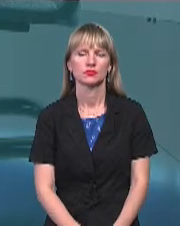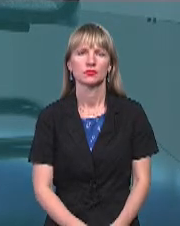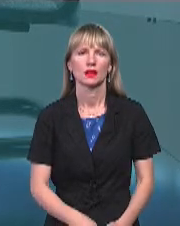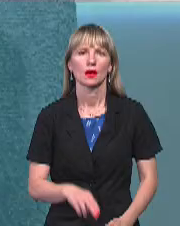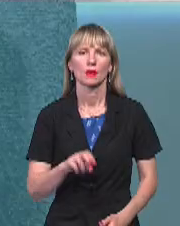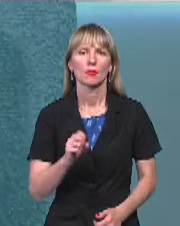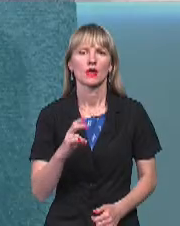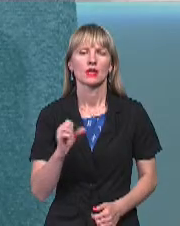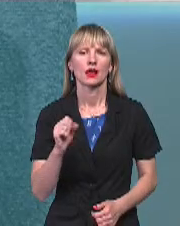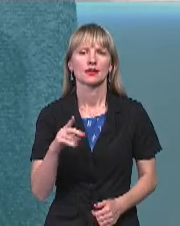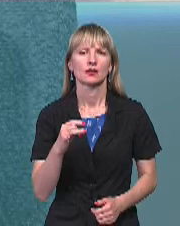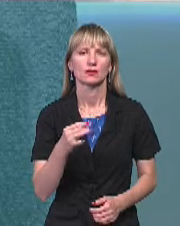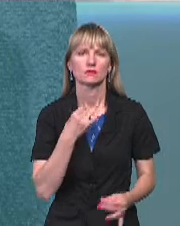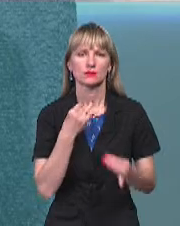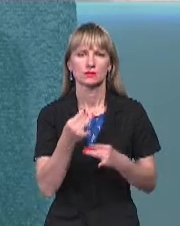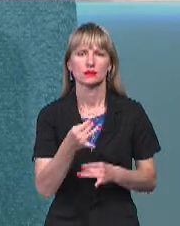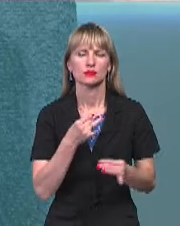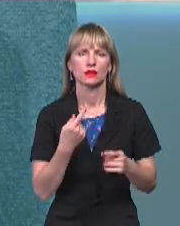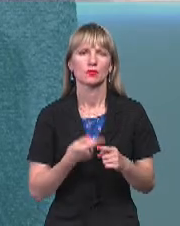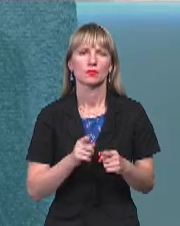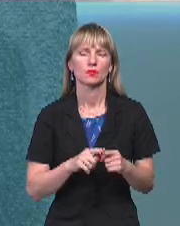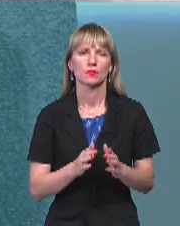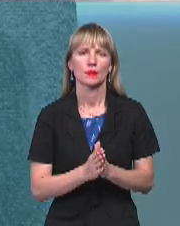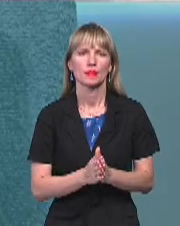Пане Андрію, прокоментуйте, будь ласка. Ну,